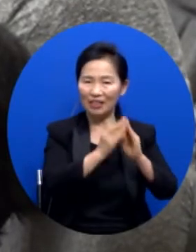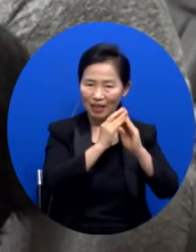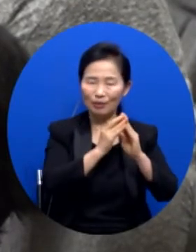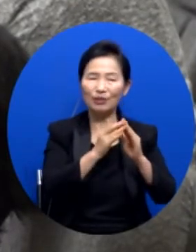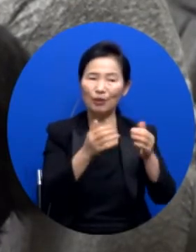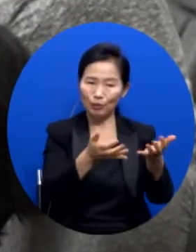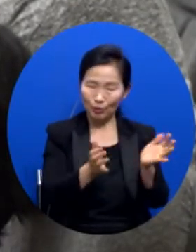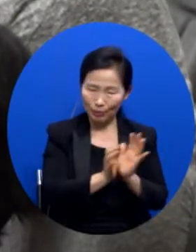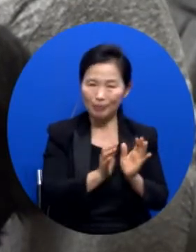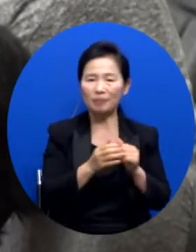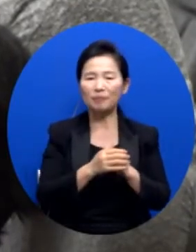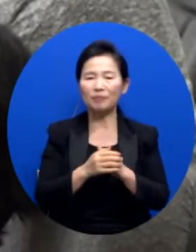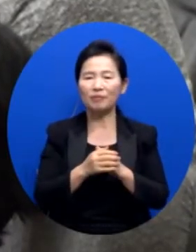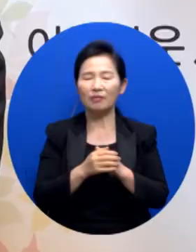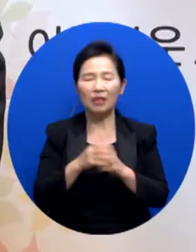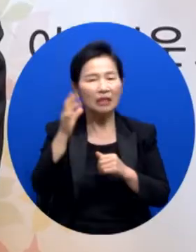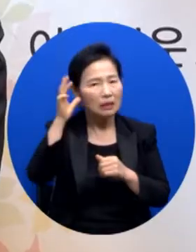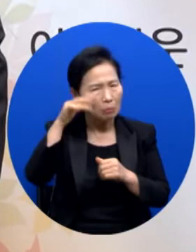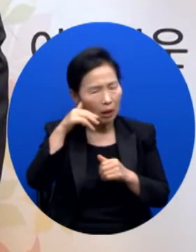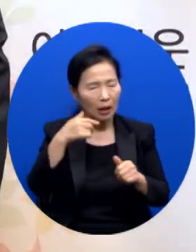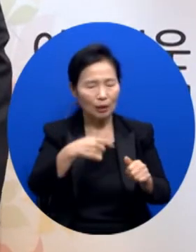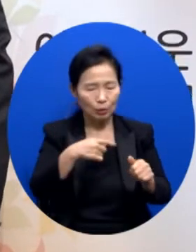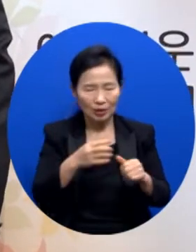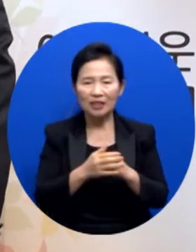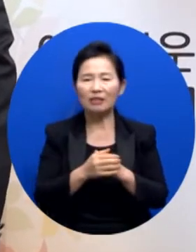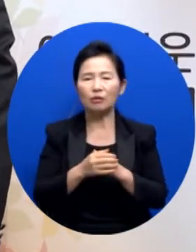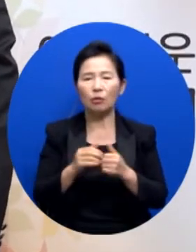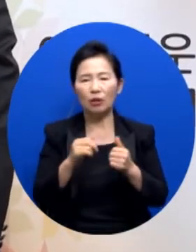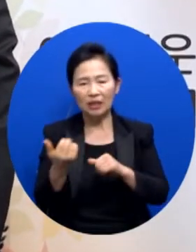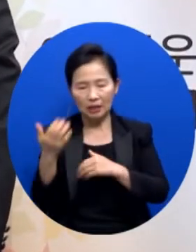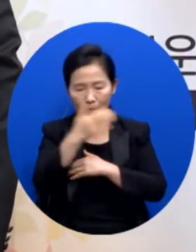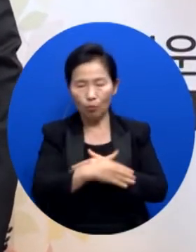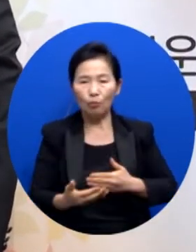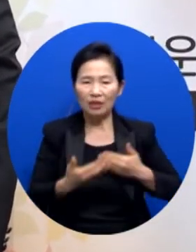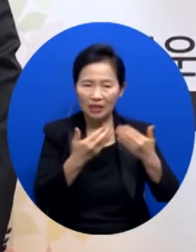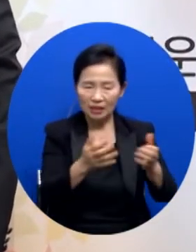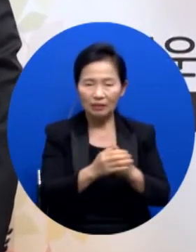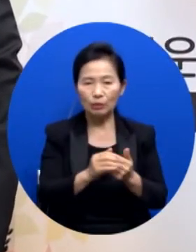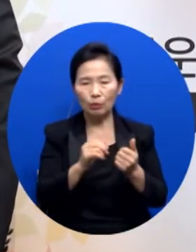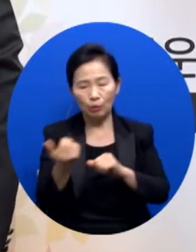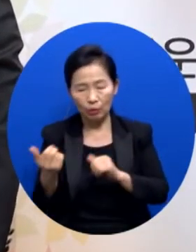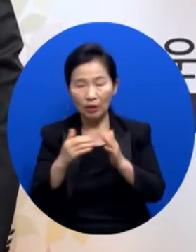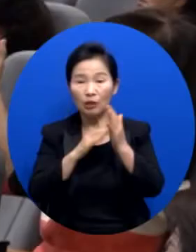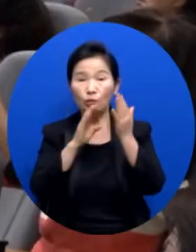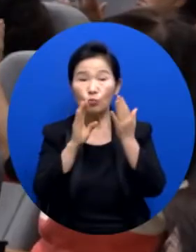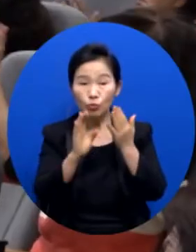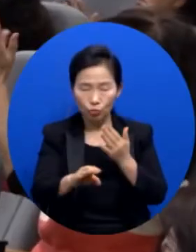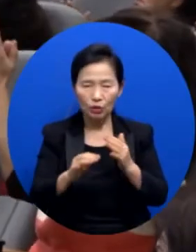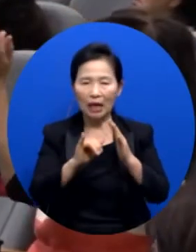소망 소사이어티는 치매 교실과 시신 기증, 사별 가족 모임을 비롯한